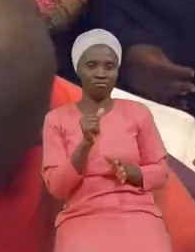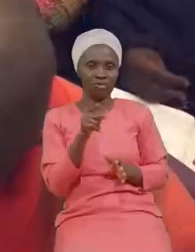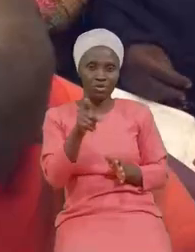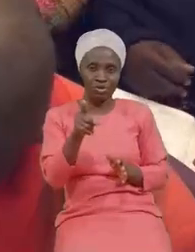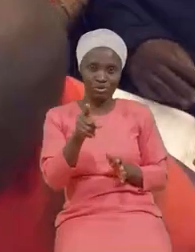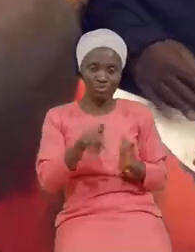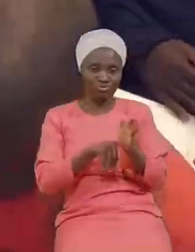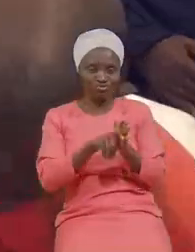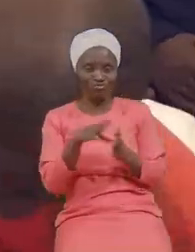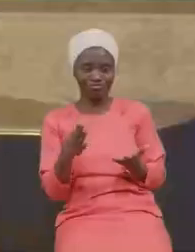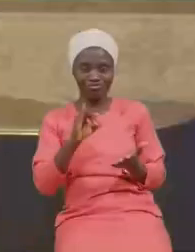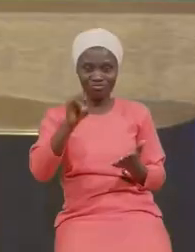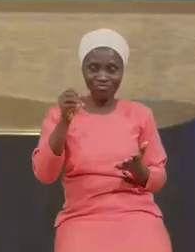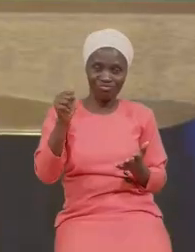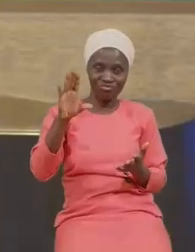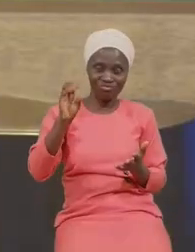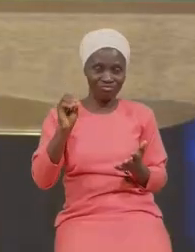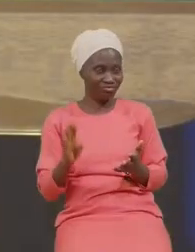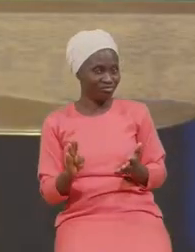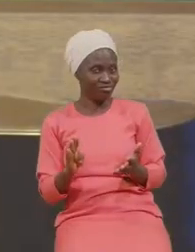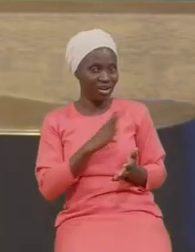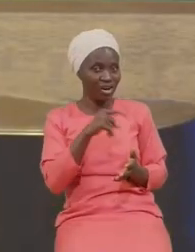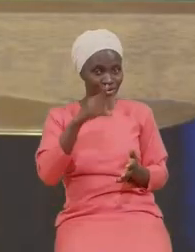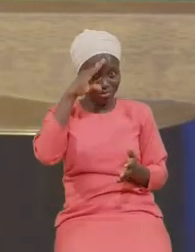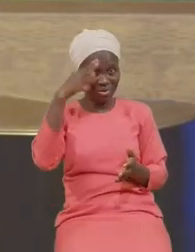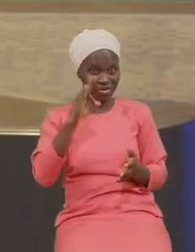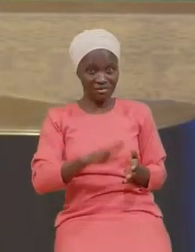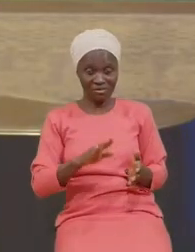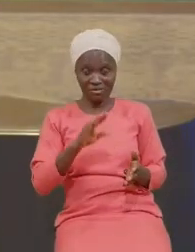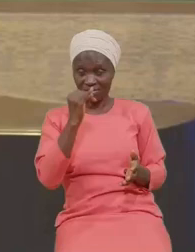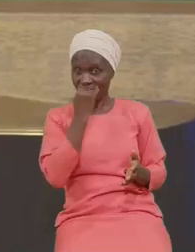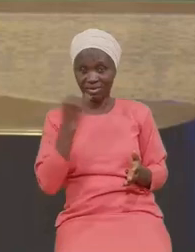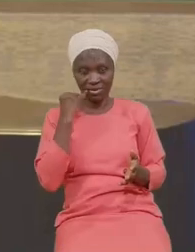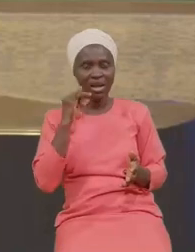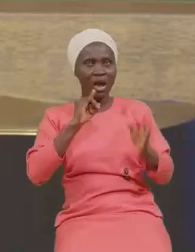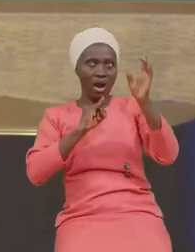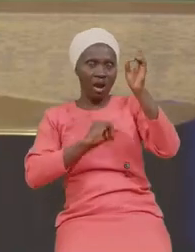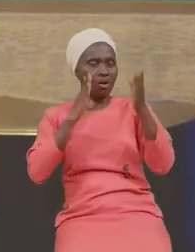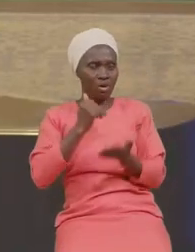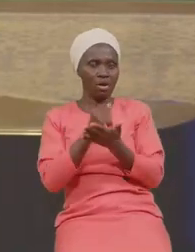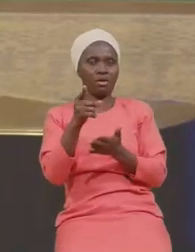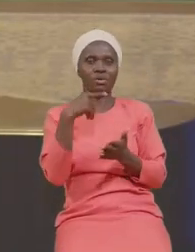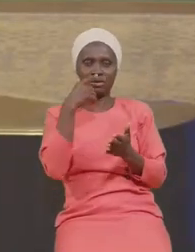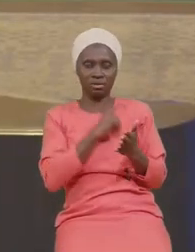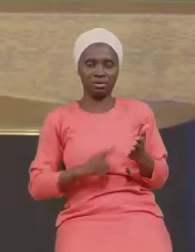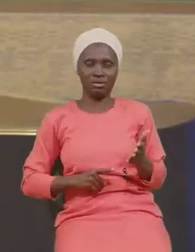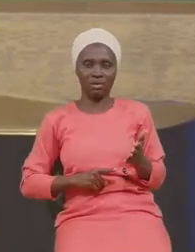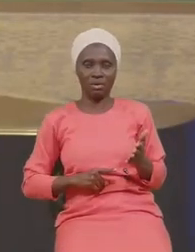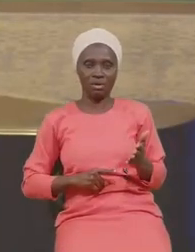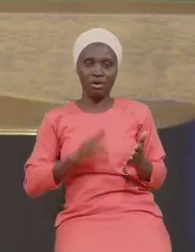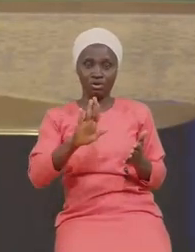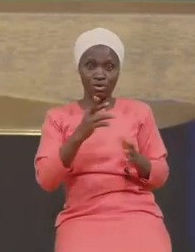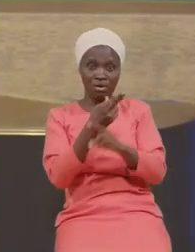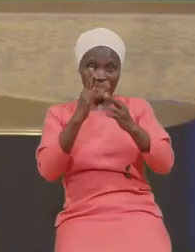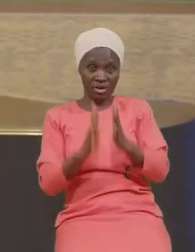Jacob à faible reste Israël je viens à ton secours dit l’éternel et le Saint d'Israël est